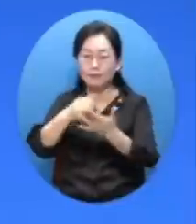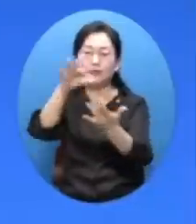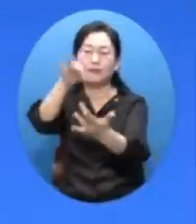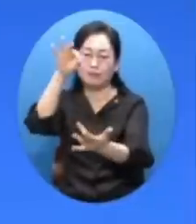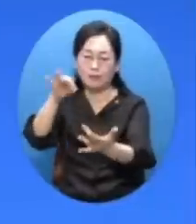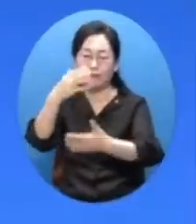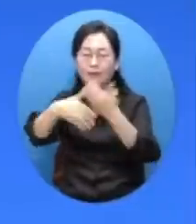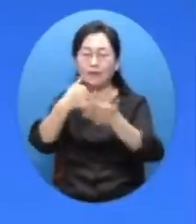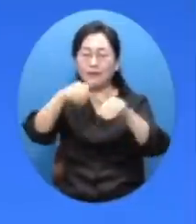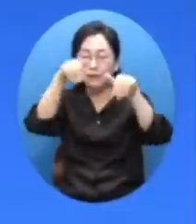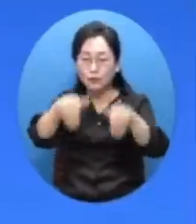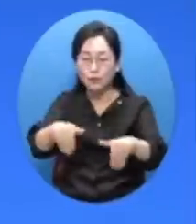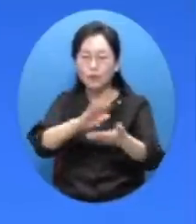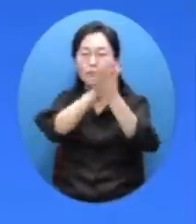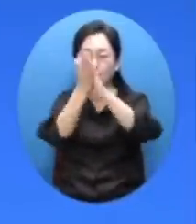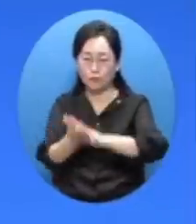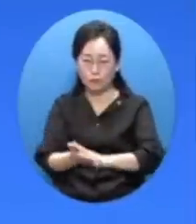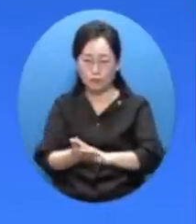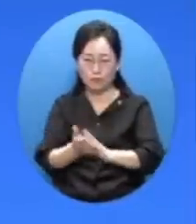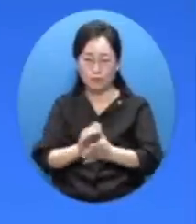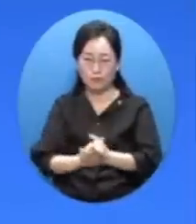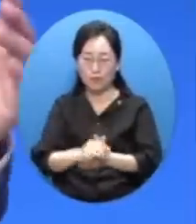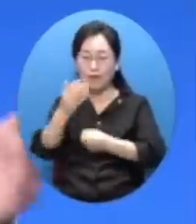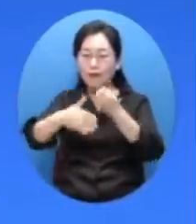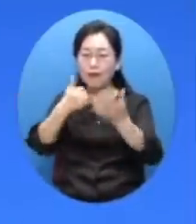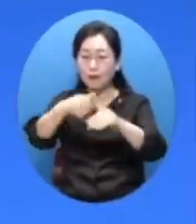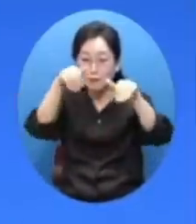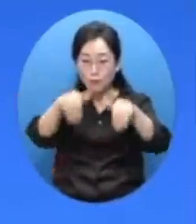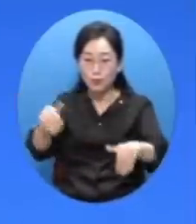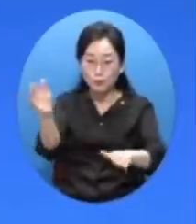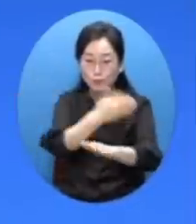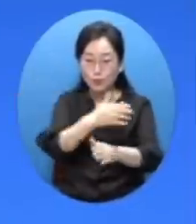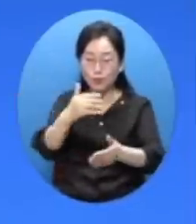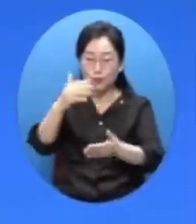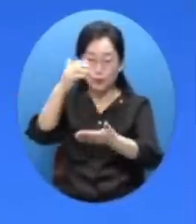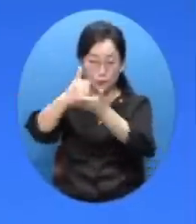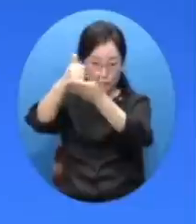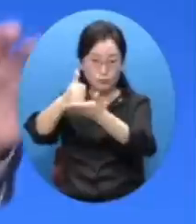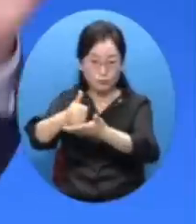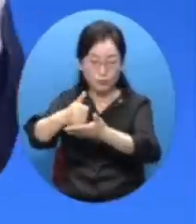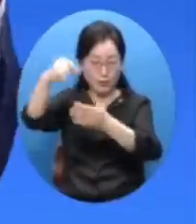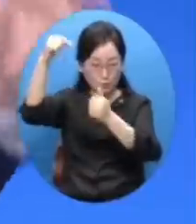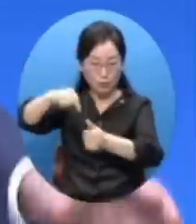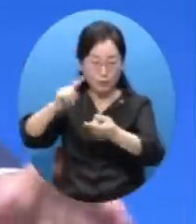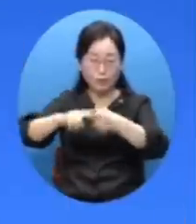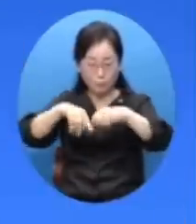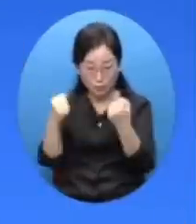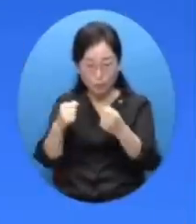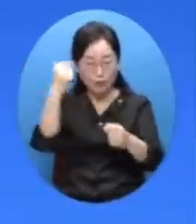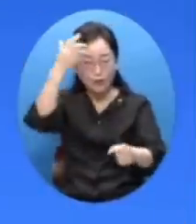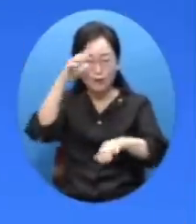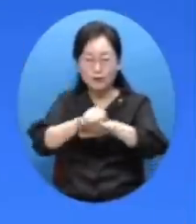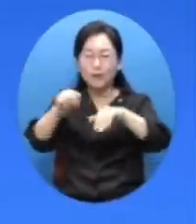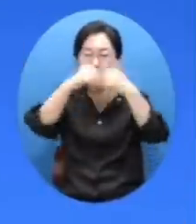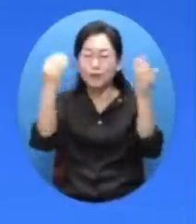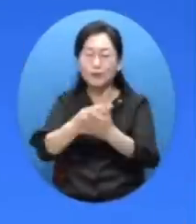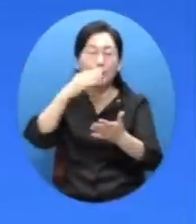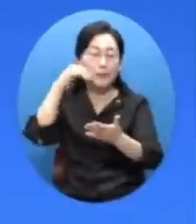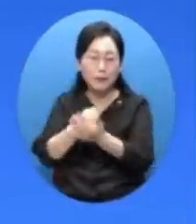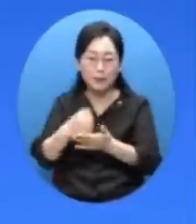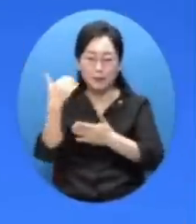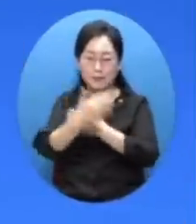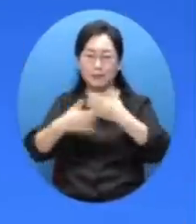종으로 우리를 세워주신 것입니다. 하나님의 종이 되고 난 다음 주의 뜻대로 살기만 하면 영혼이 잘된 같이 범죄가 달리며 강건하게